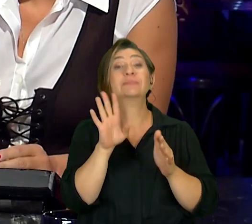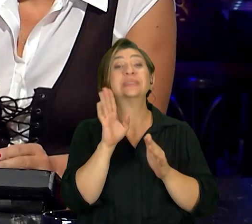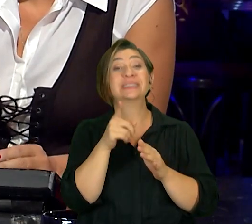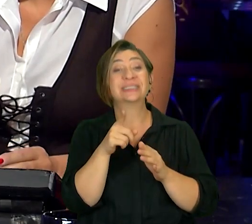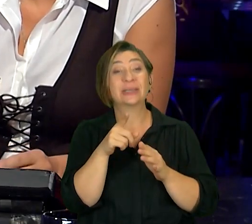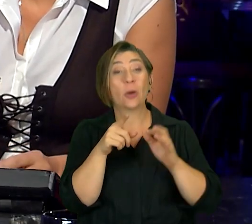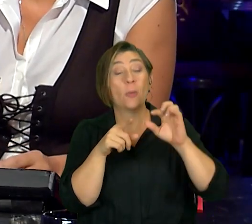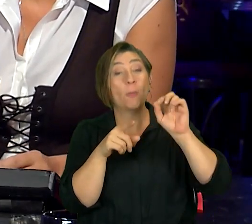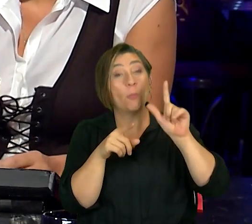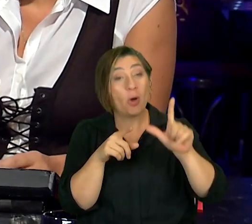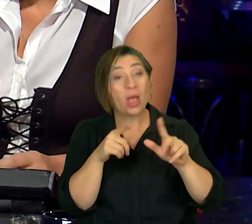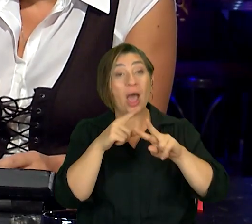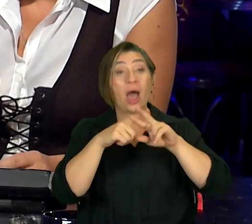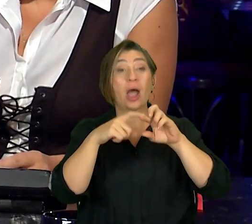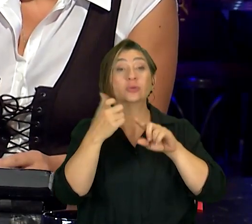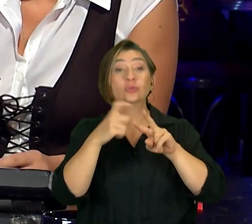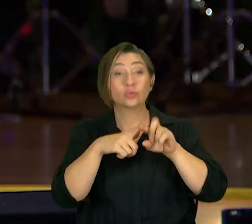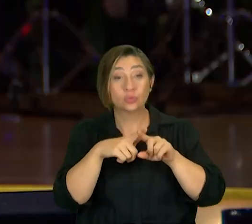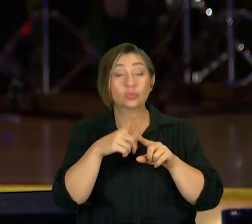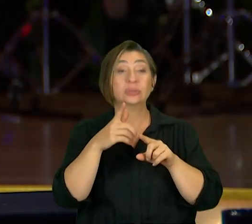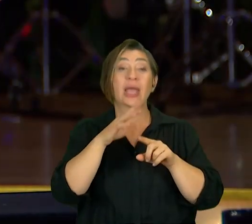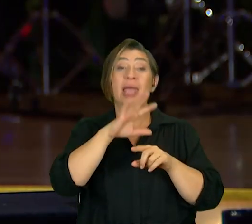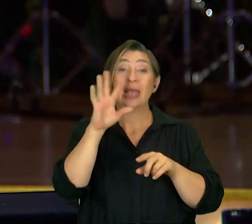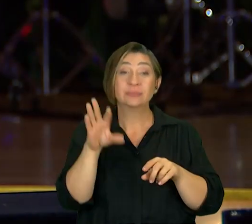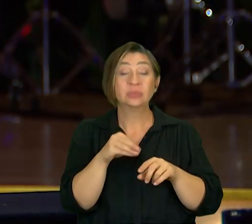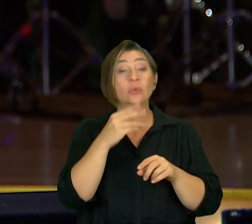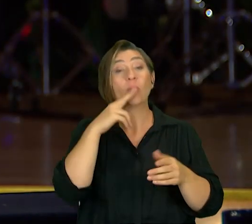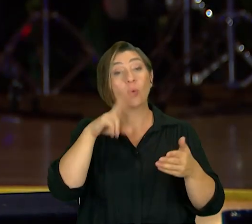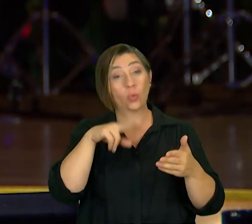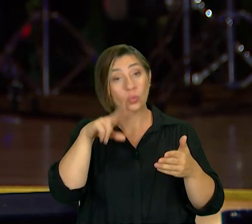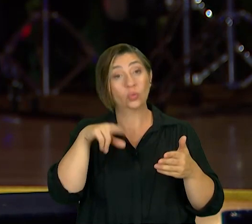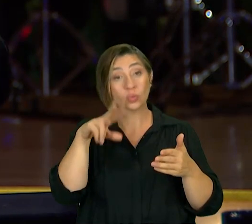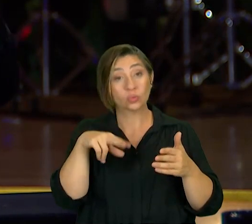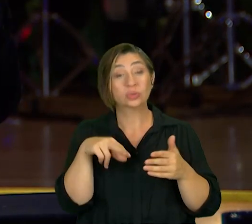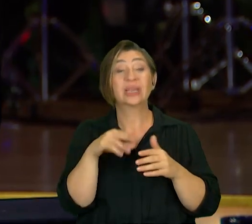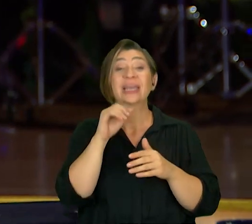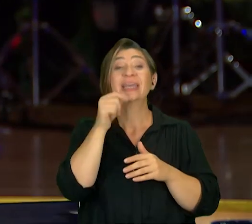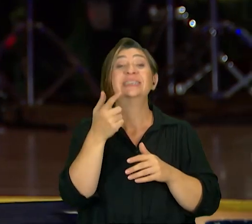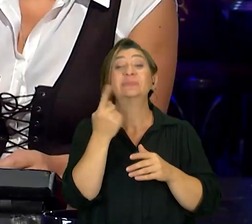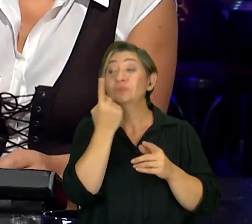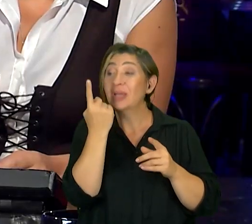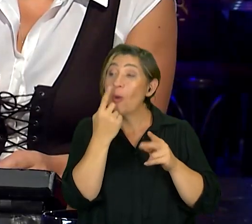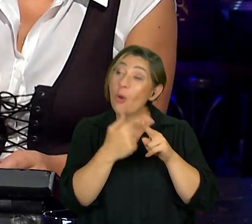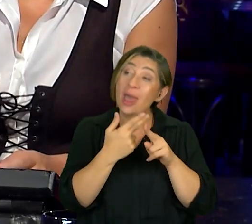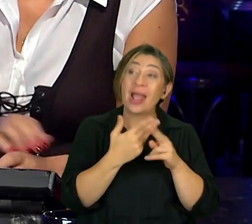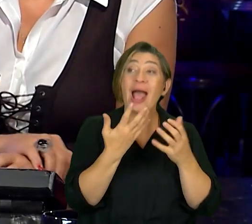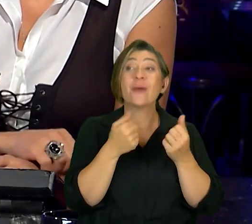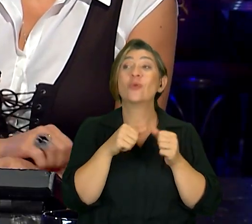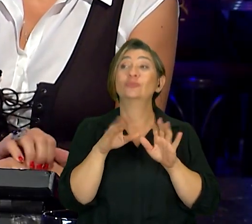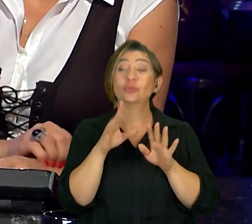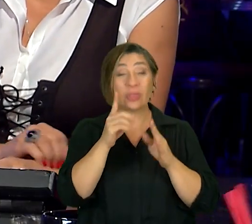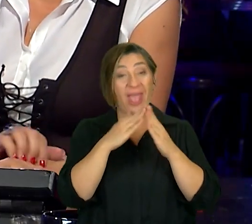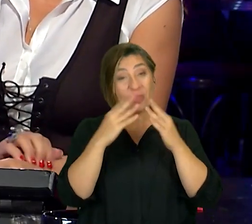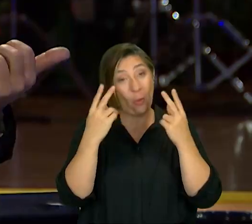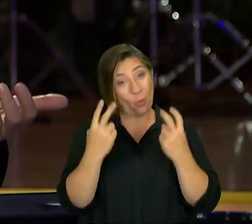Mesela Paul Verlaine, Arthur Rimbaud, hepsini, ondan sonra Jean-Jacques Rousseau filan. Okuyorsunuz. Aa, hiç evet. Feyze almıyor musunuz? Onlar yok. Da sizin gibi